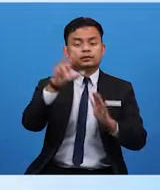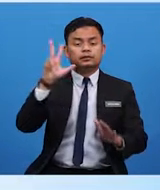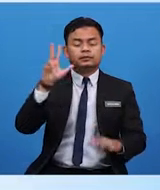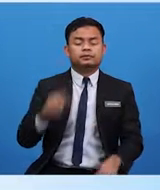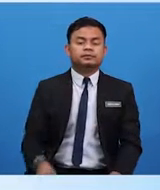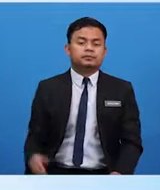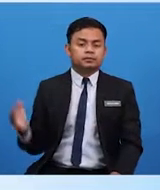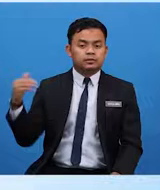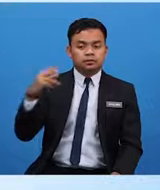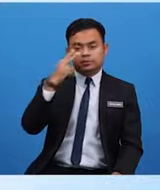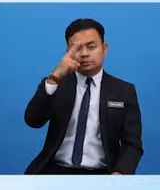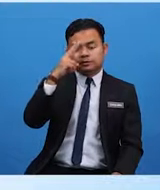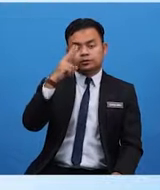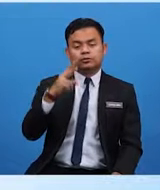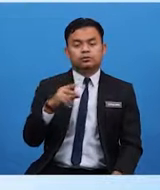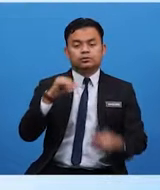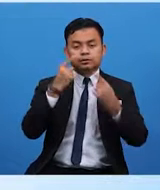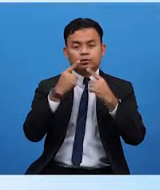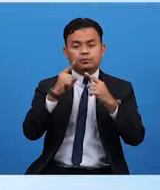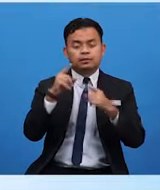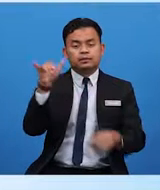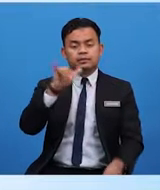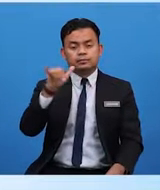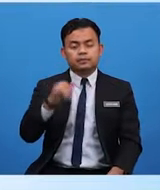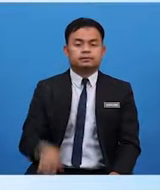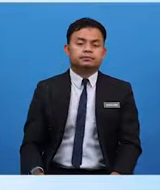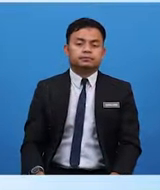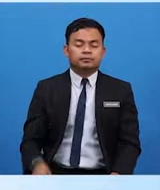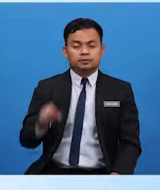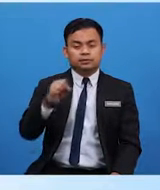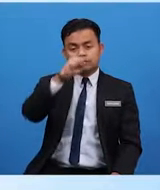Mari kita simak jawaban bersama soalan